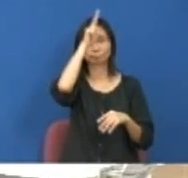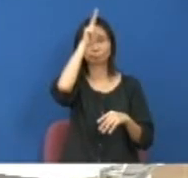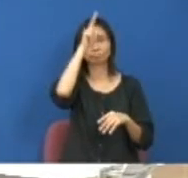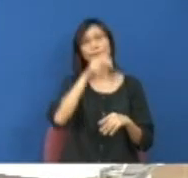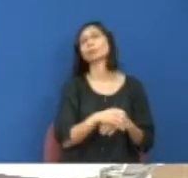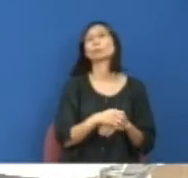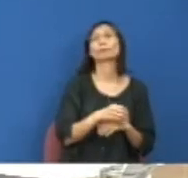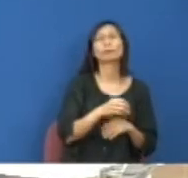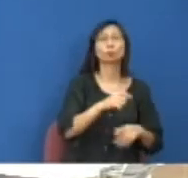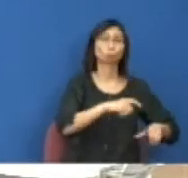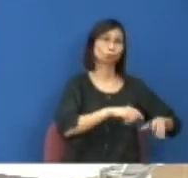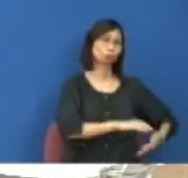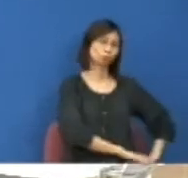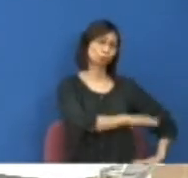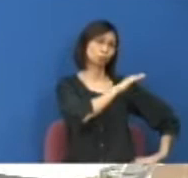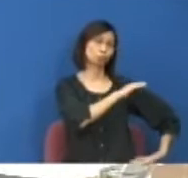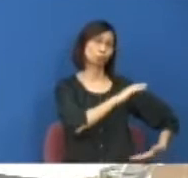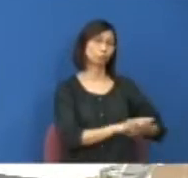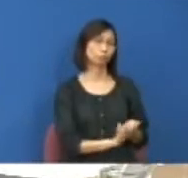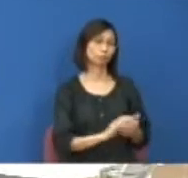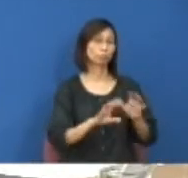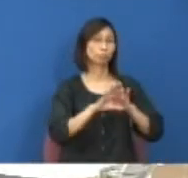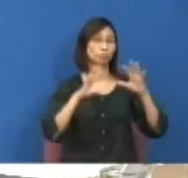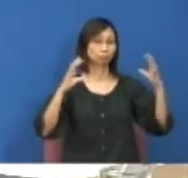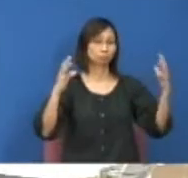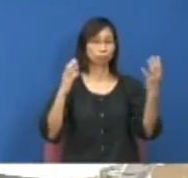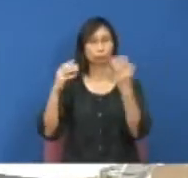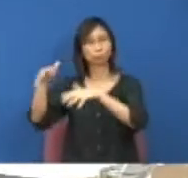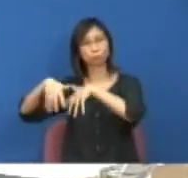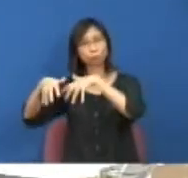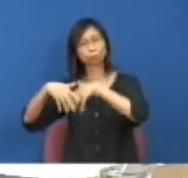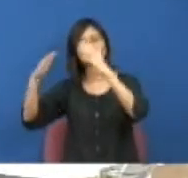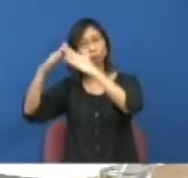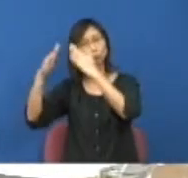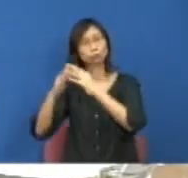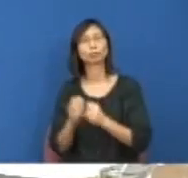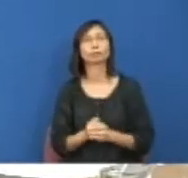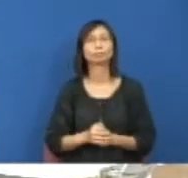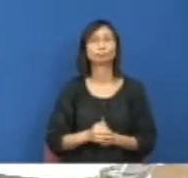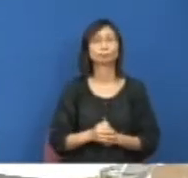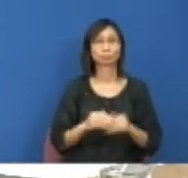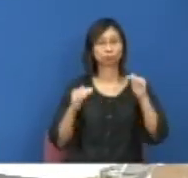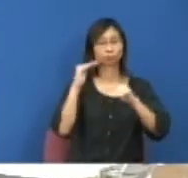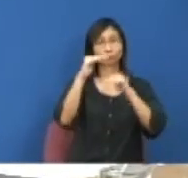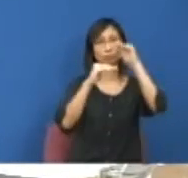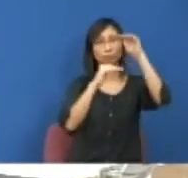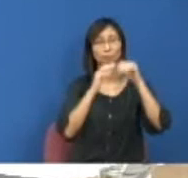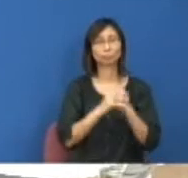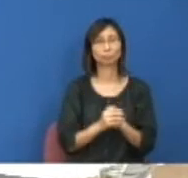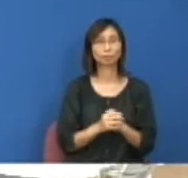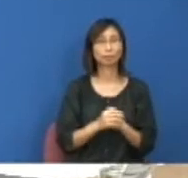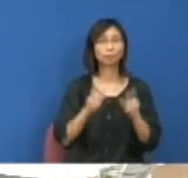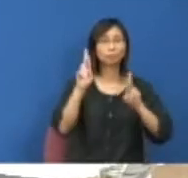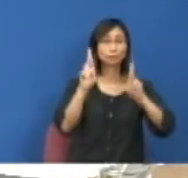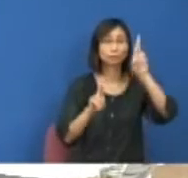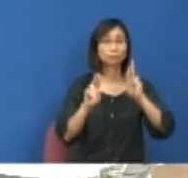軍隊、村社咁維持住農村嘅制度。喺城市就 由於資本主義發展咧，就出現咗